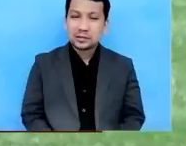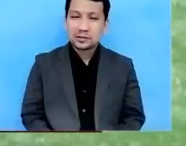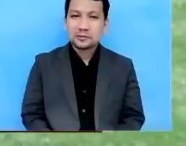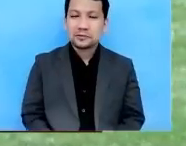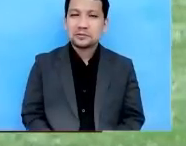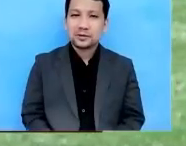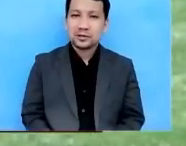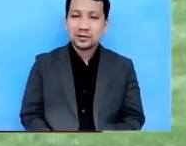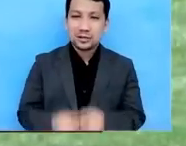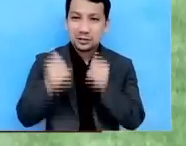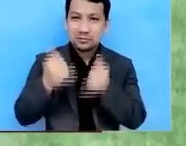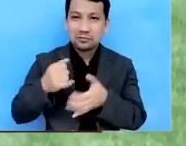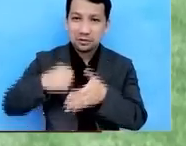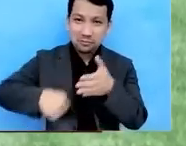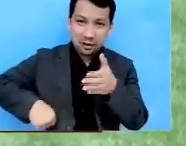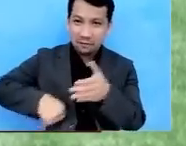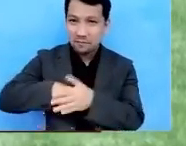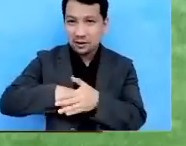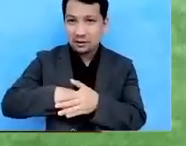soccer?